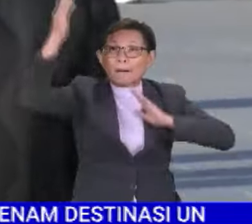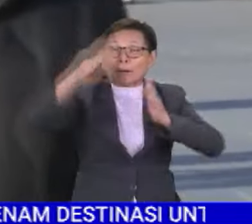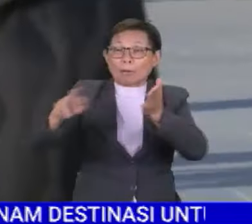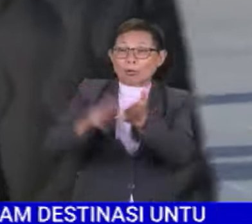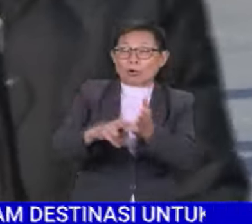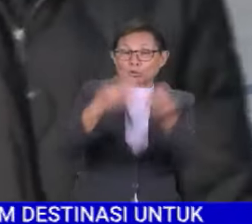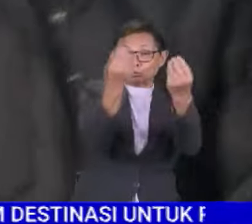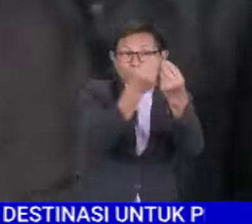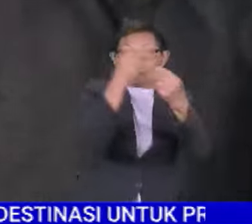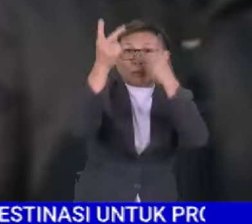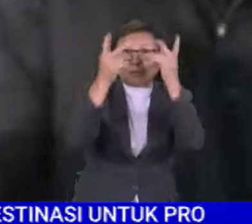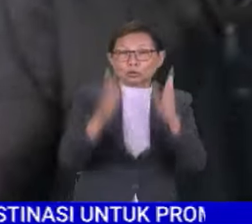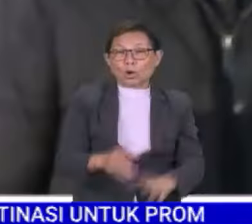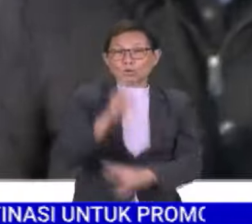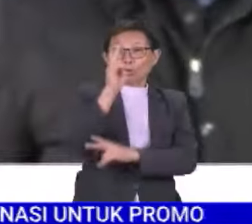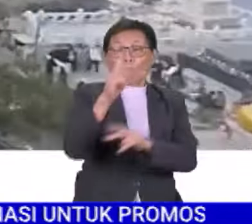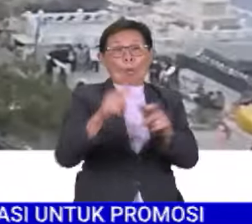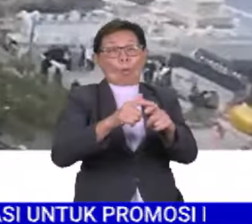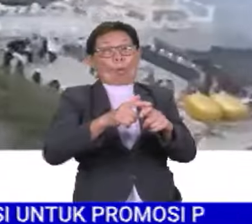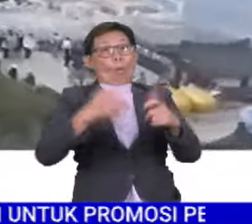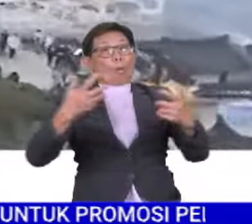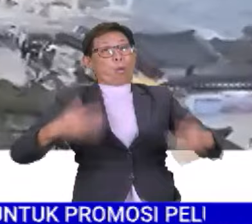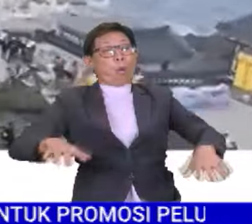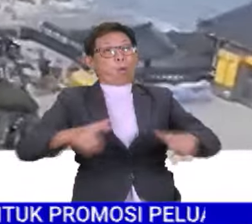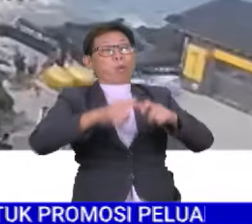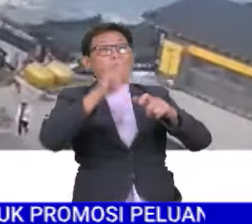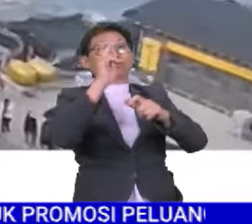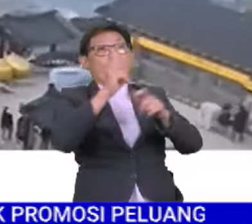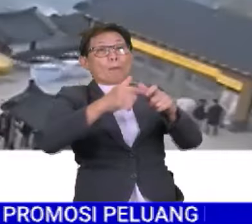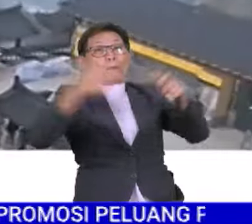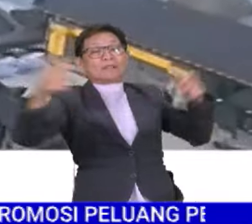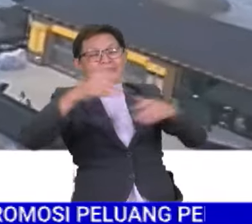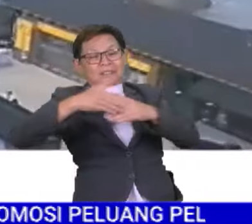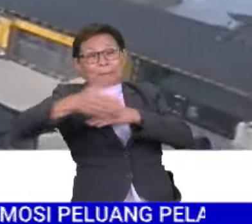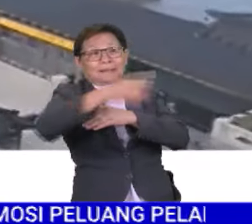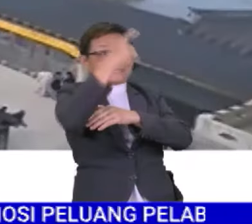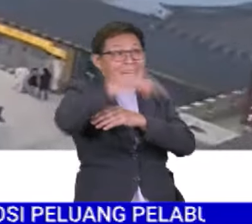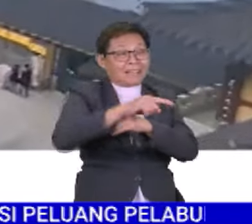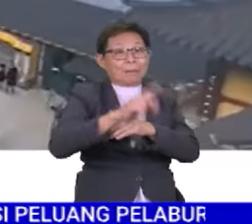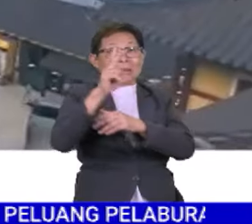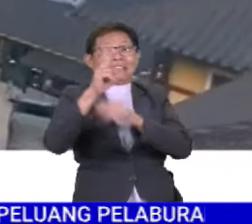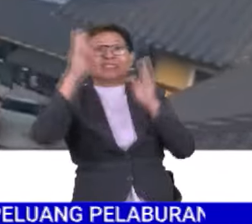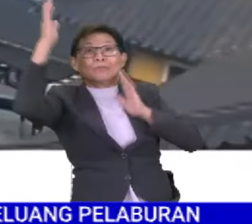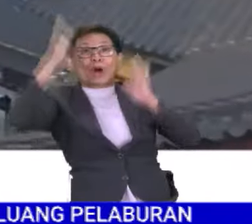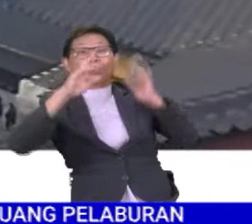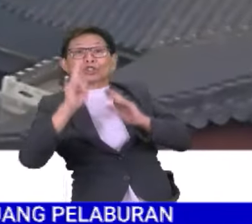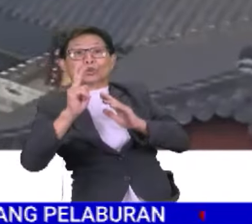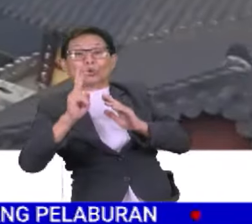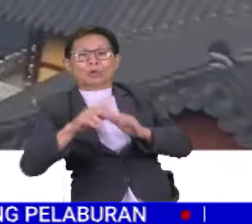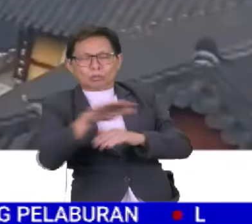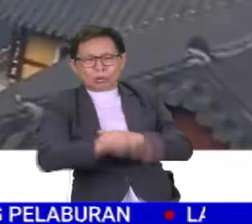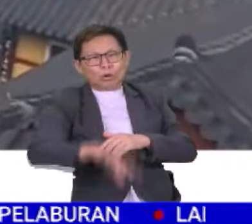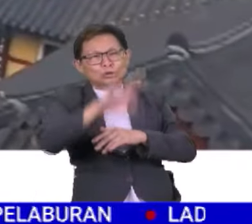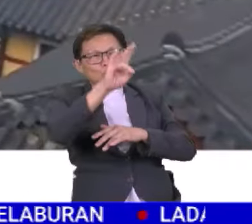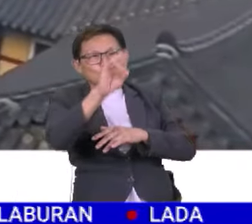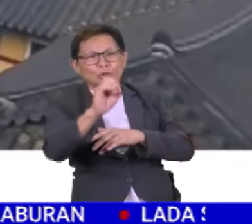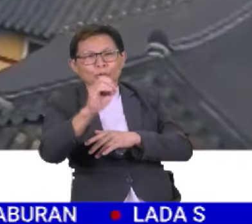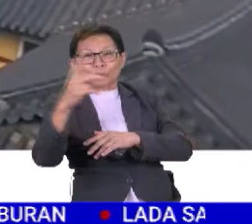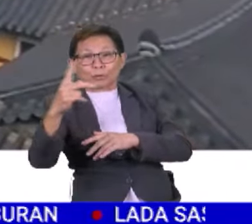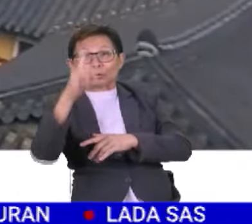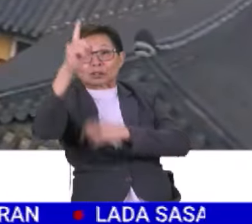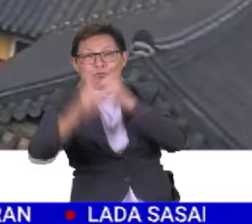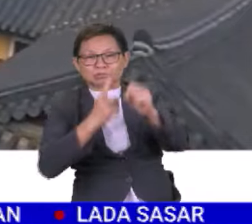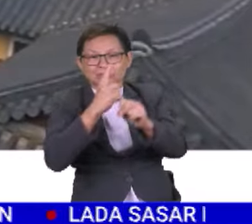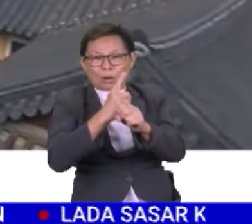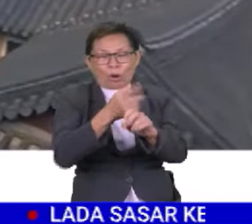jumlah pelancong kedua tertinggi ke Busan selepas Thailand bagi Rantau asia tenggara yaitu sekitar 70.000 orang